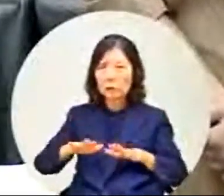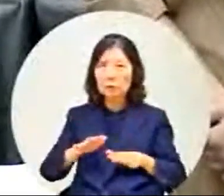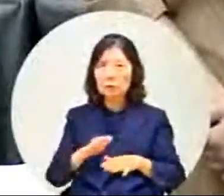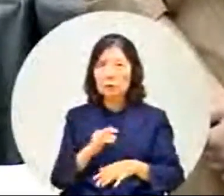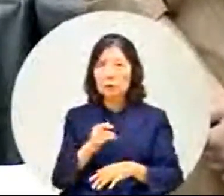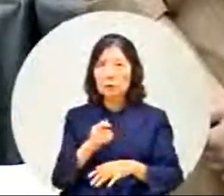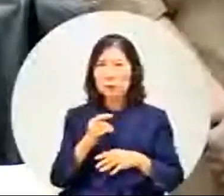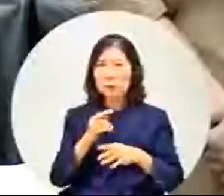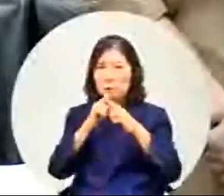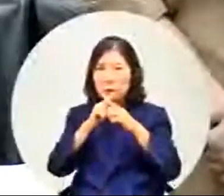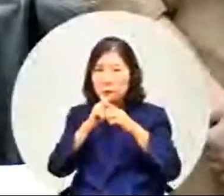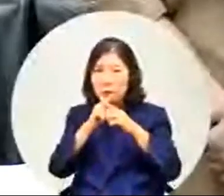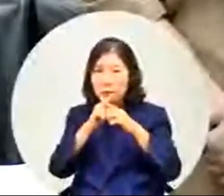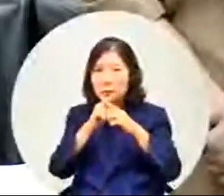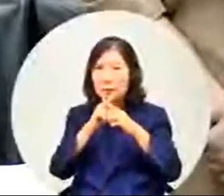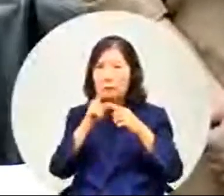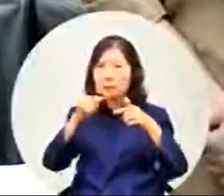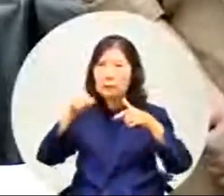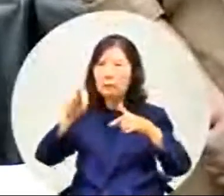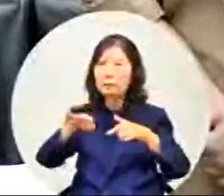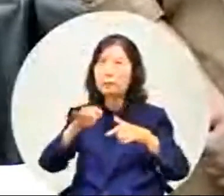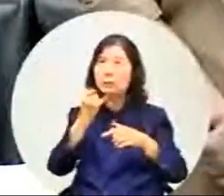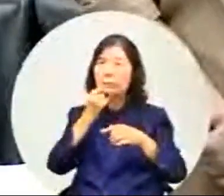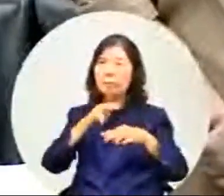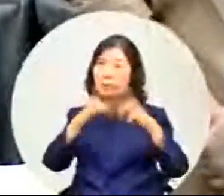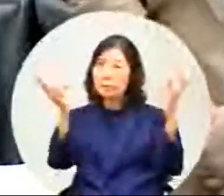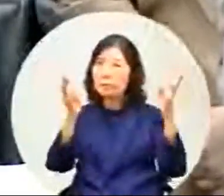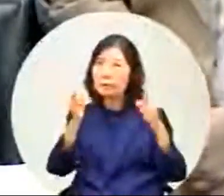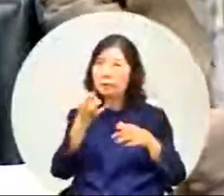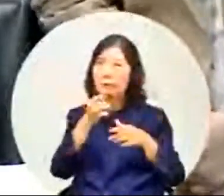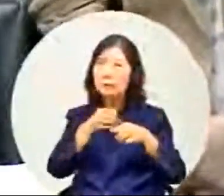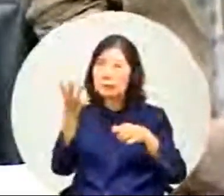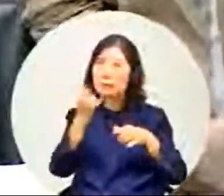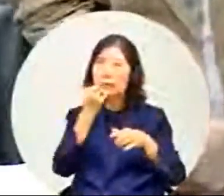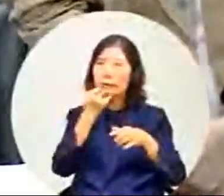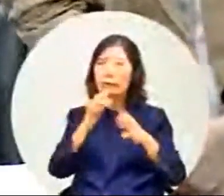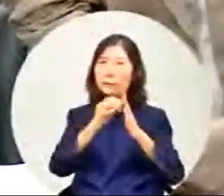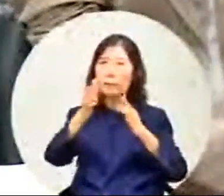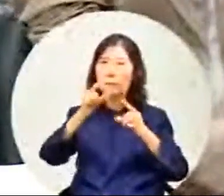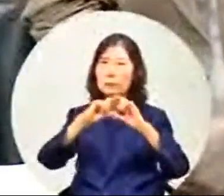是密件，可不可以解密？请局长回答。 请局长回复。